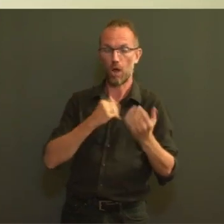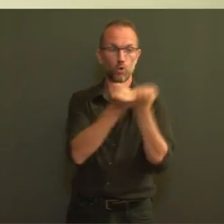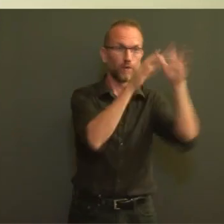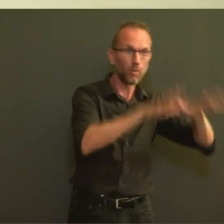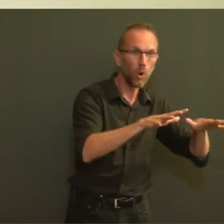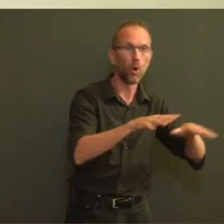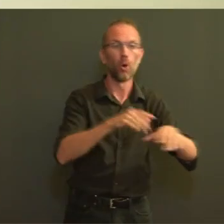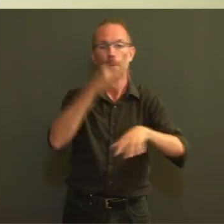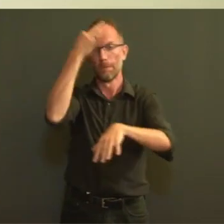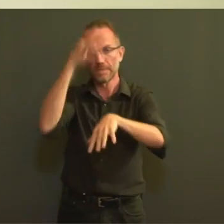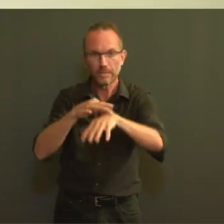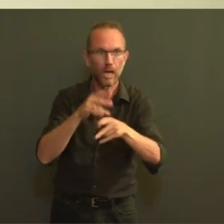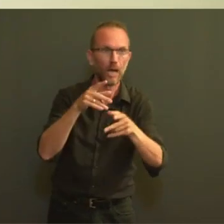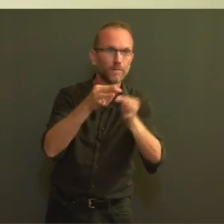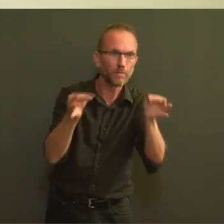généralistes et laboratoires.